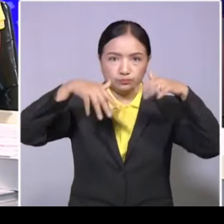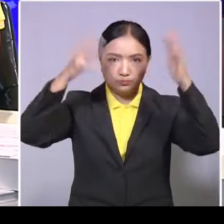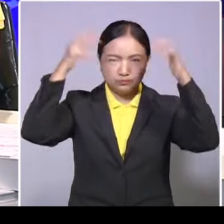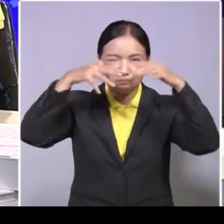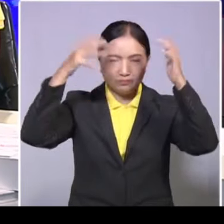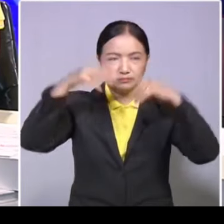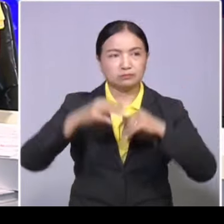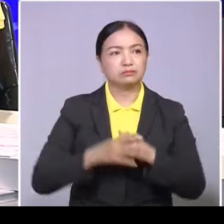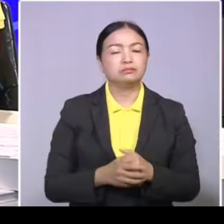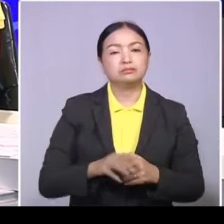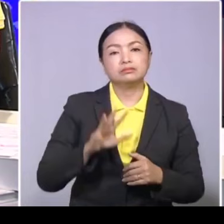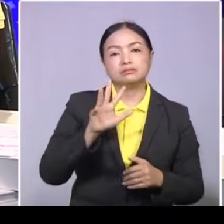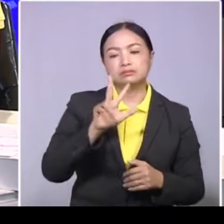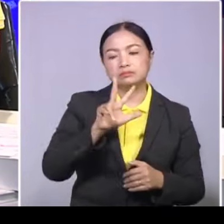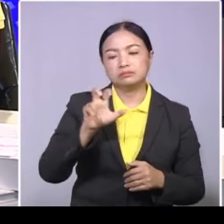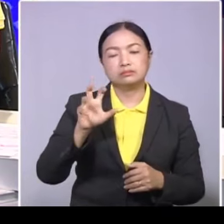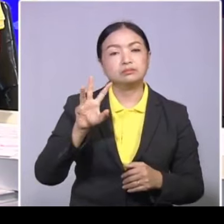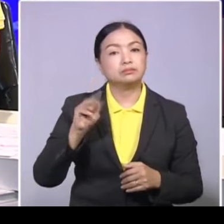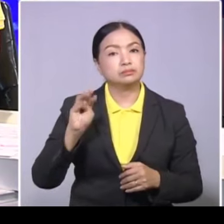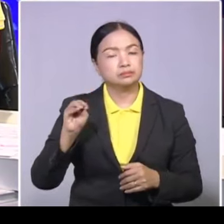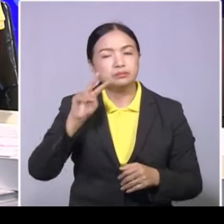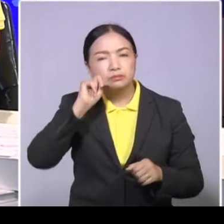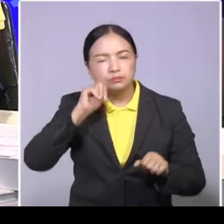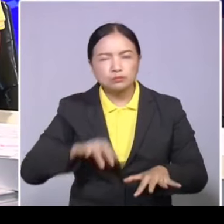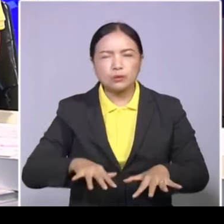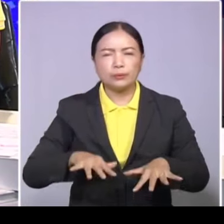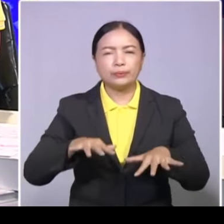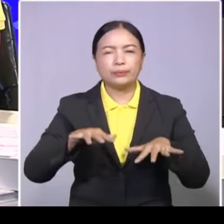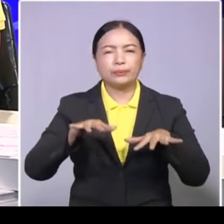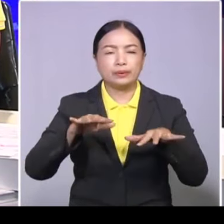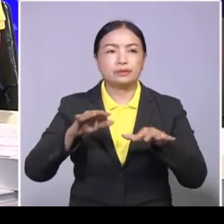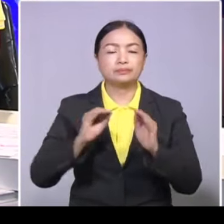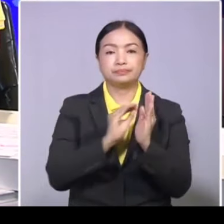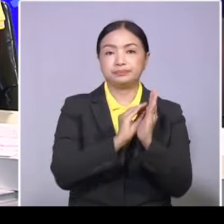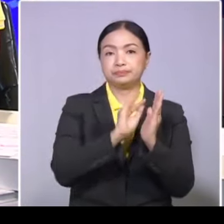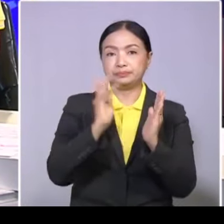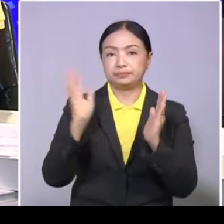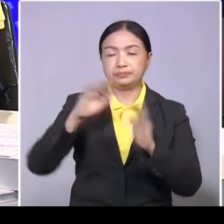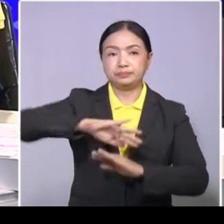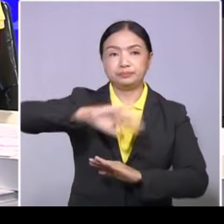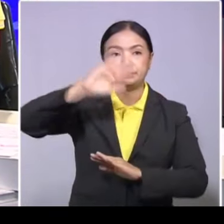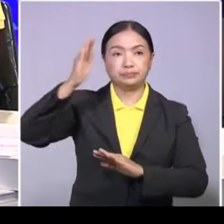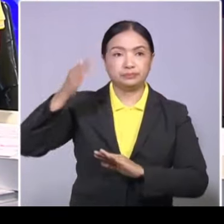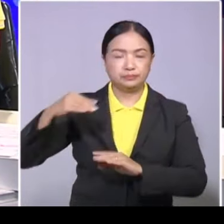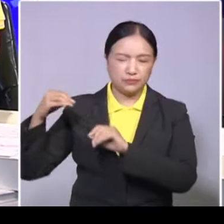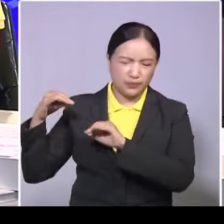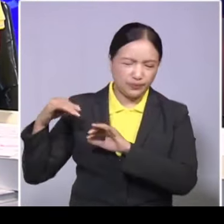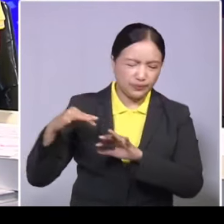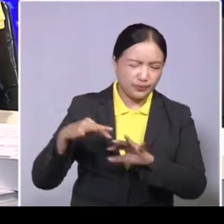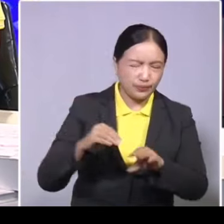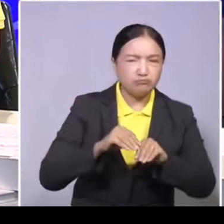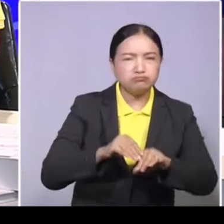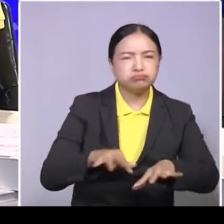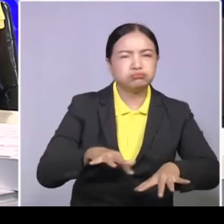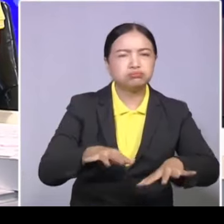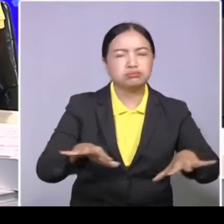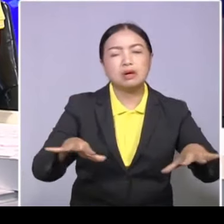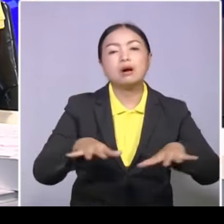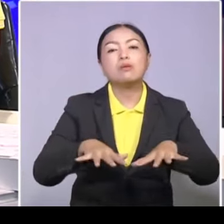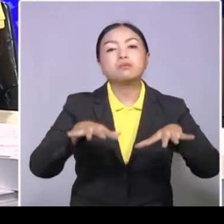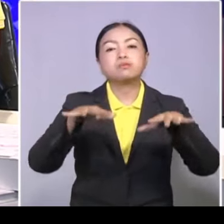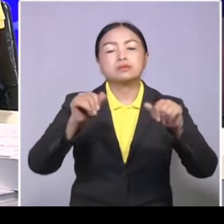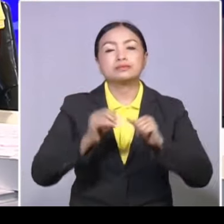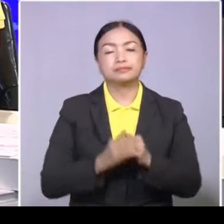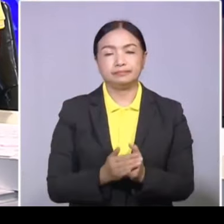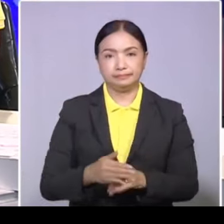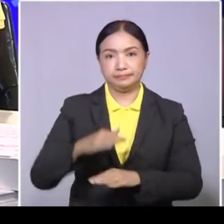ากนะครับถึง300มิลลิเมตรนะครับทำให้เกิดน้ำท่วมฉับพลันและน้ำป่าไหลหลากส่งผลกระทบต่อพี่น้องประชาชนเป็นวงกว้างซึ่งบ่ายวันนี้